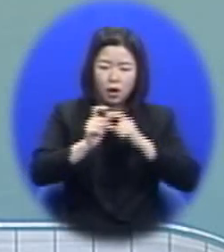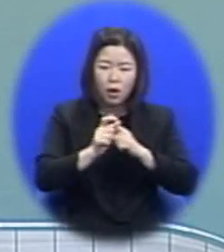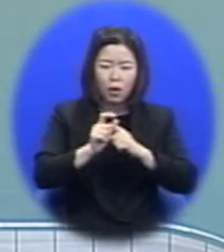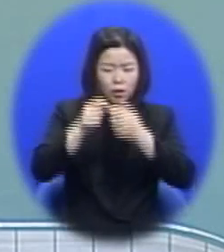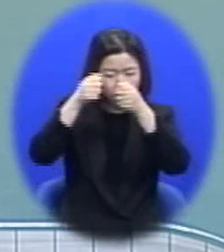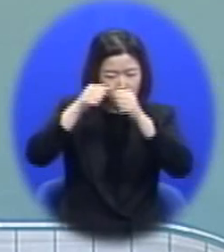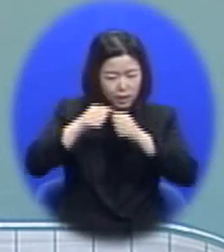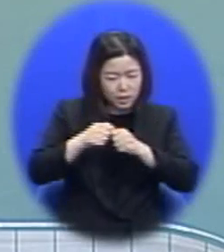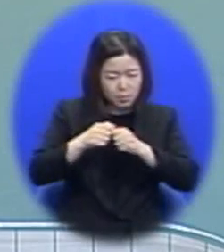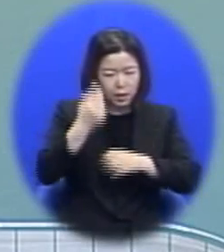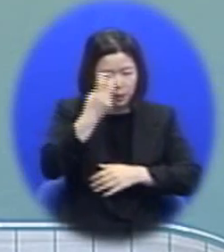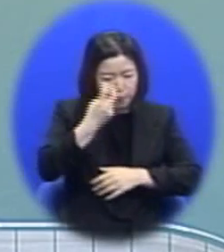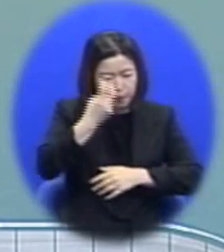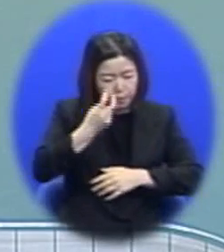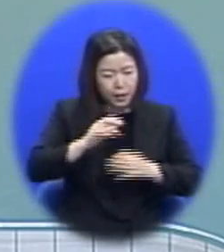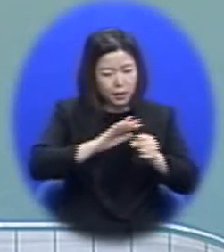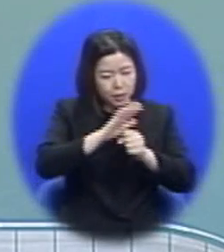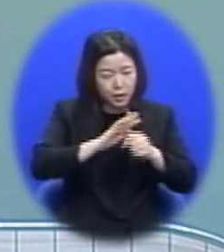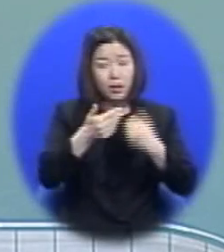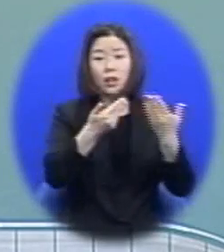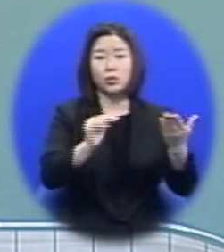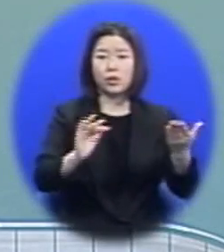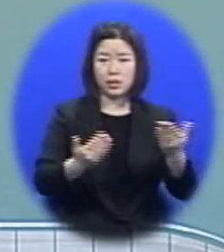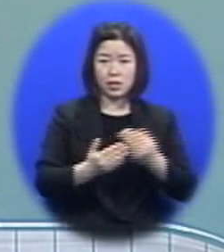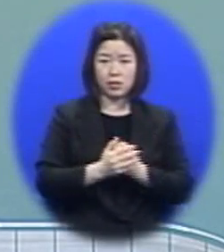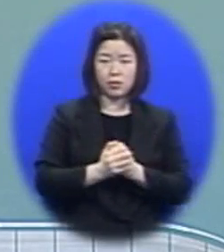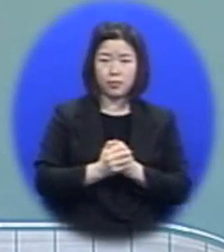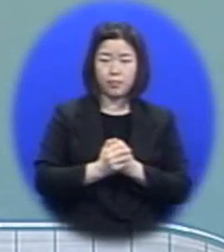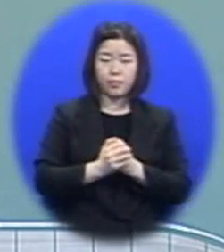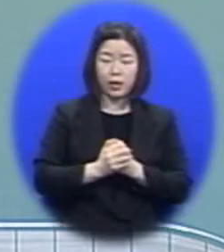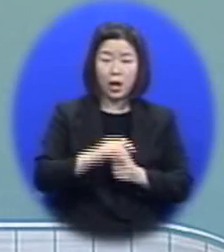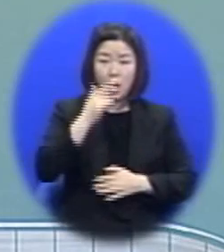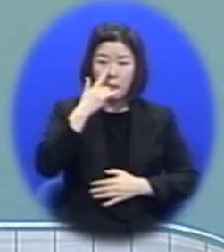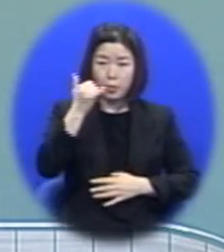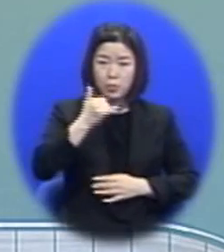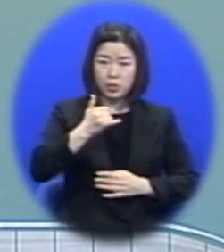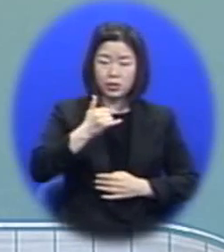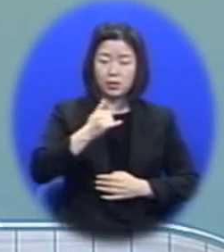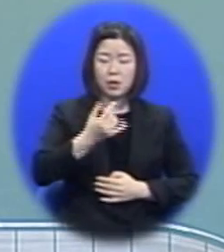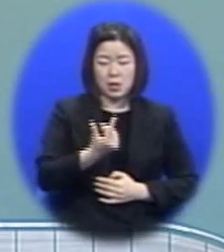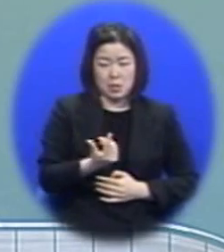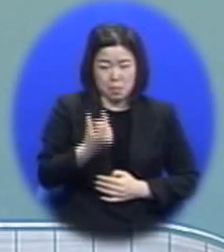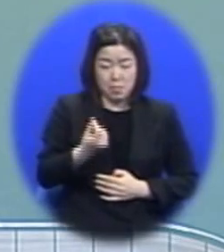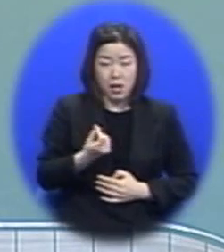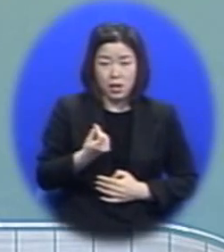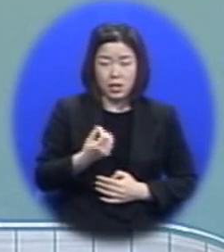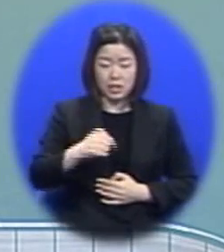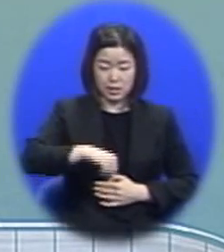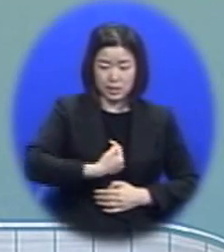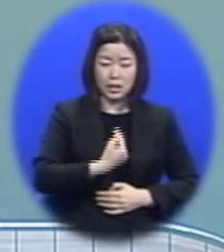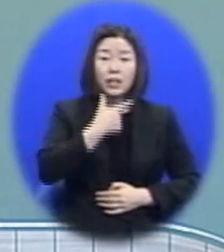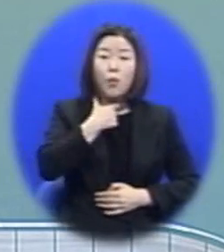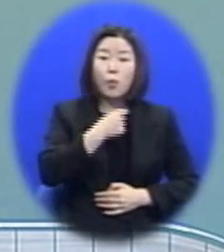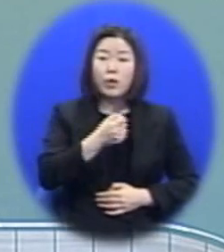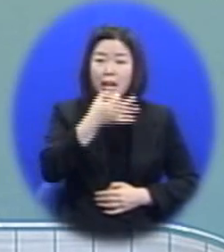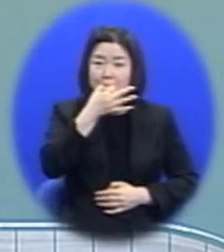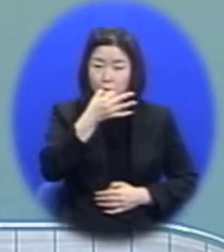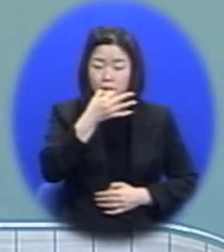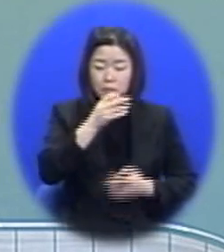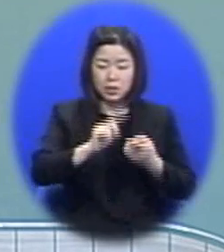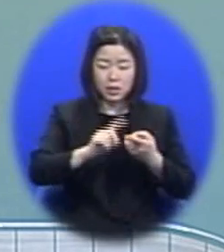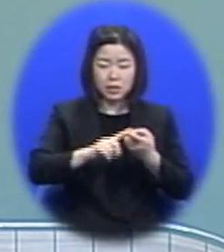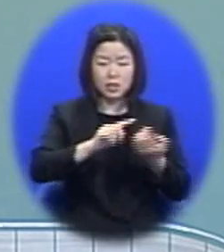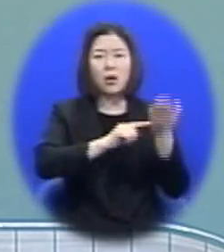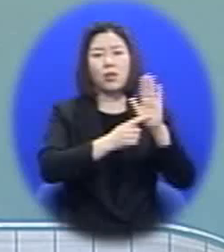있어야 하는데 부모는 금방 자기가 원하던 욕구를 드러내 버리고 맙니다 젊은이 교회